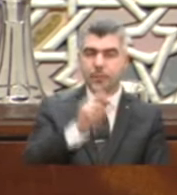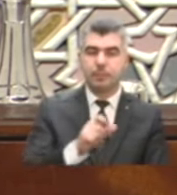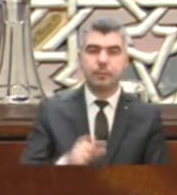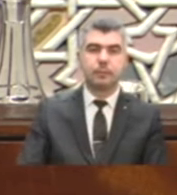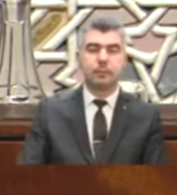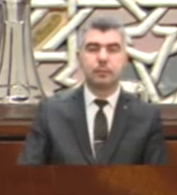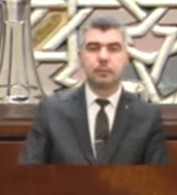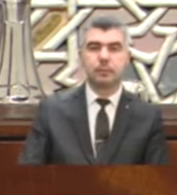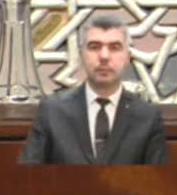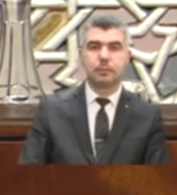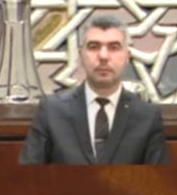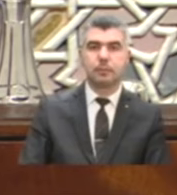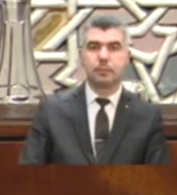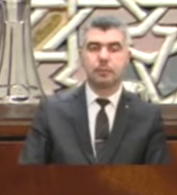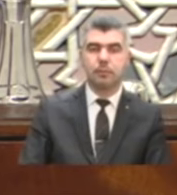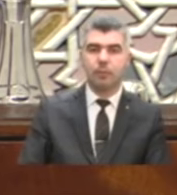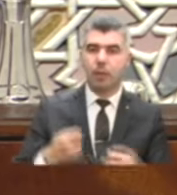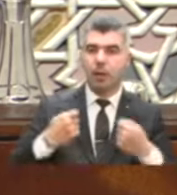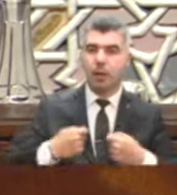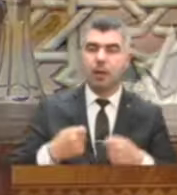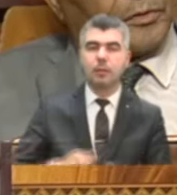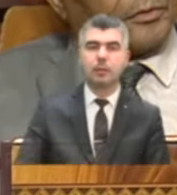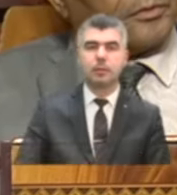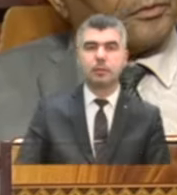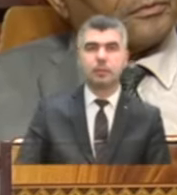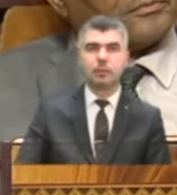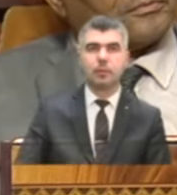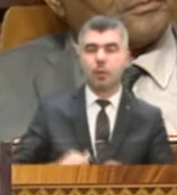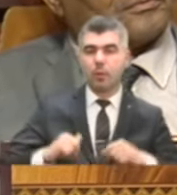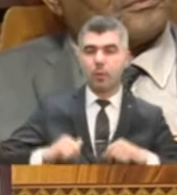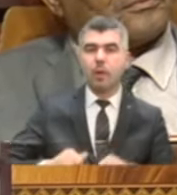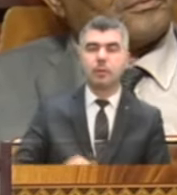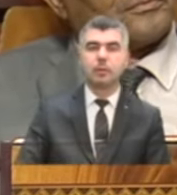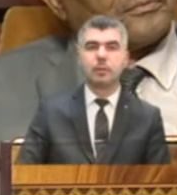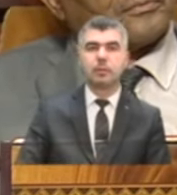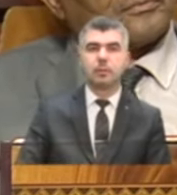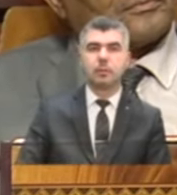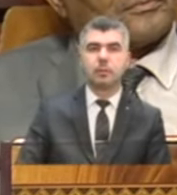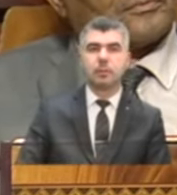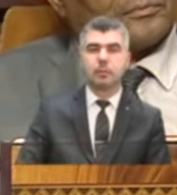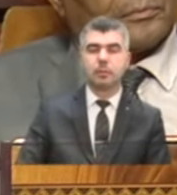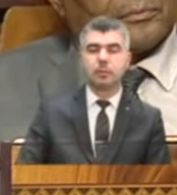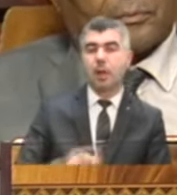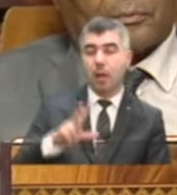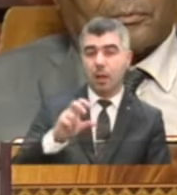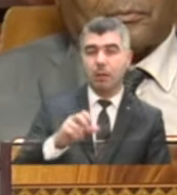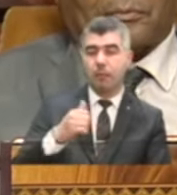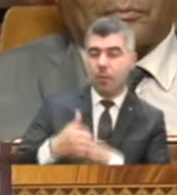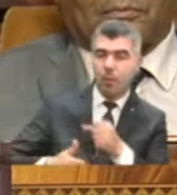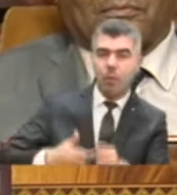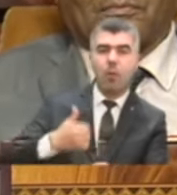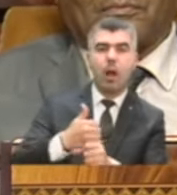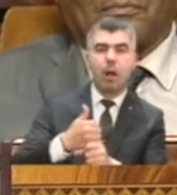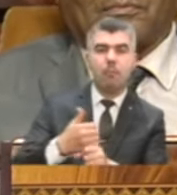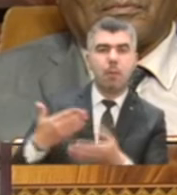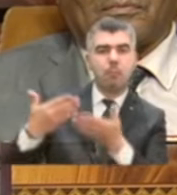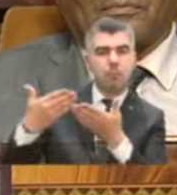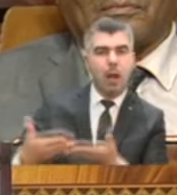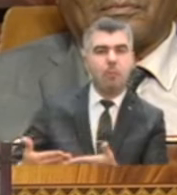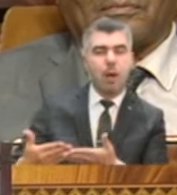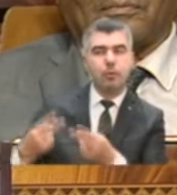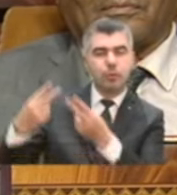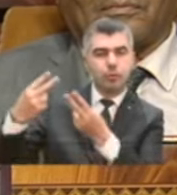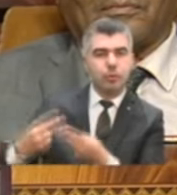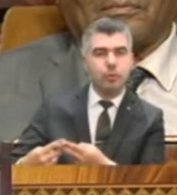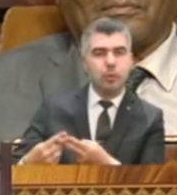تفضل. سيد الرئيس المحترم، سيد الوزير المحترم، تعرف كل سنة عملية مرحبا عبور